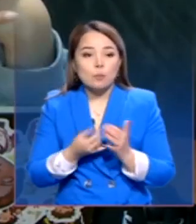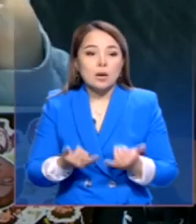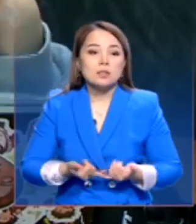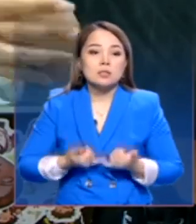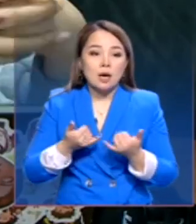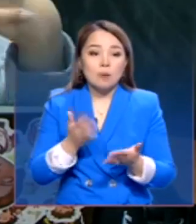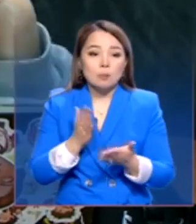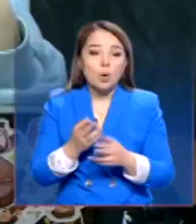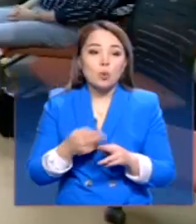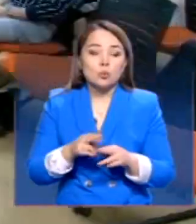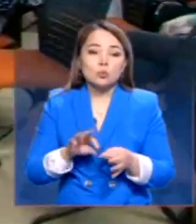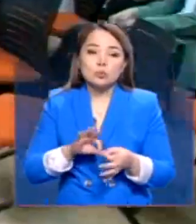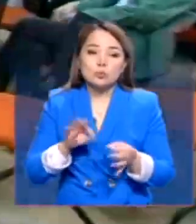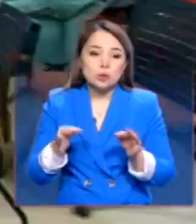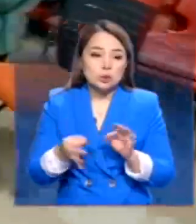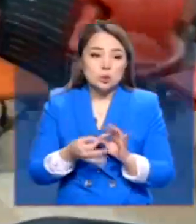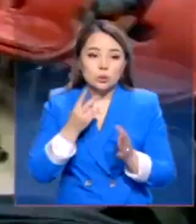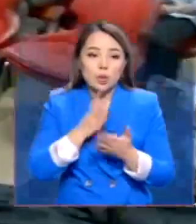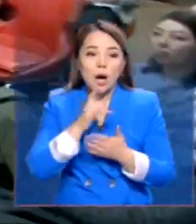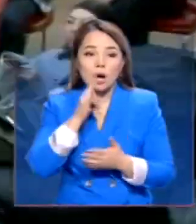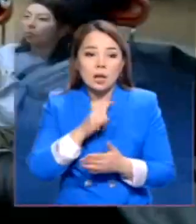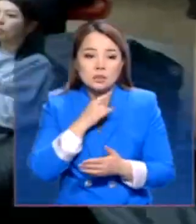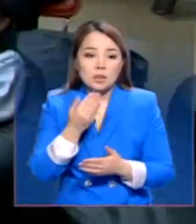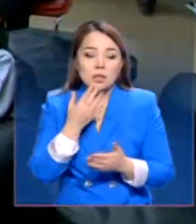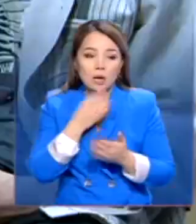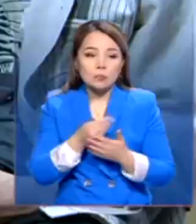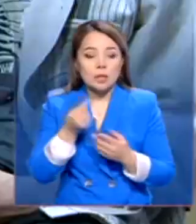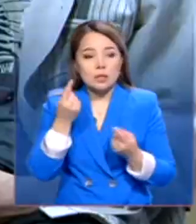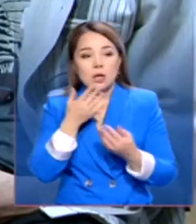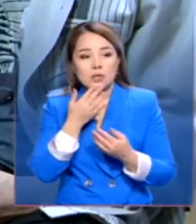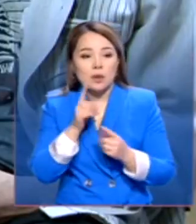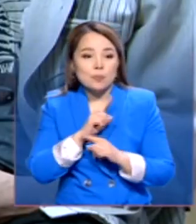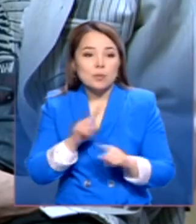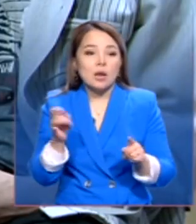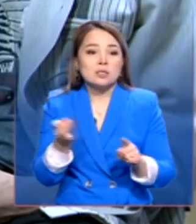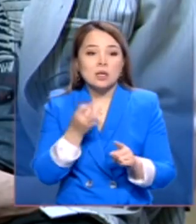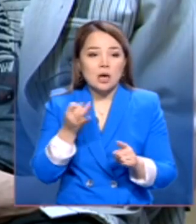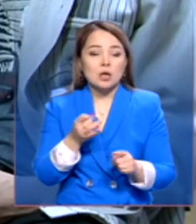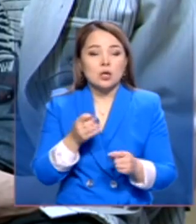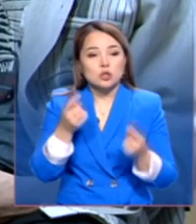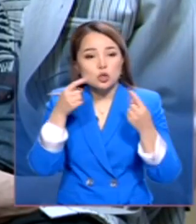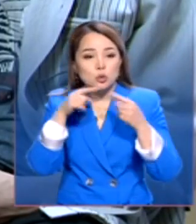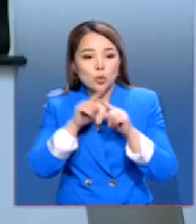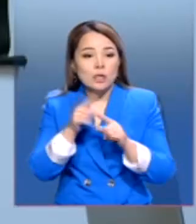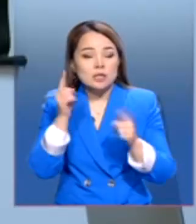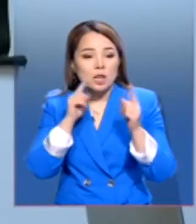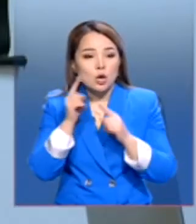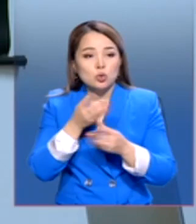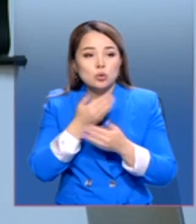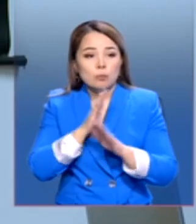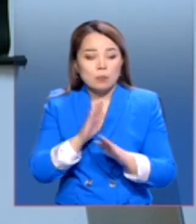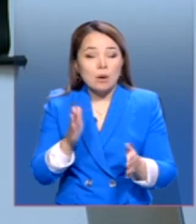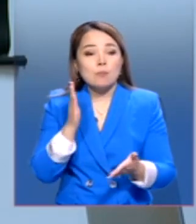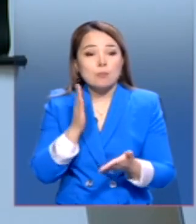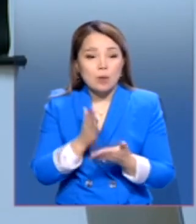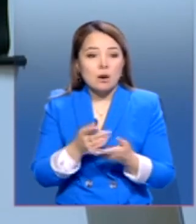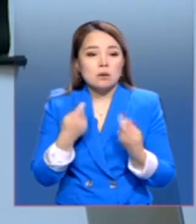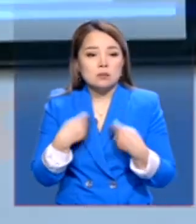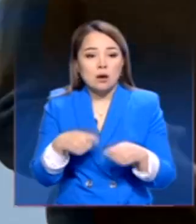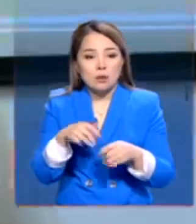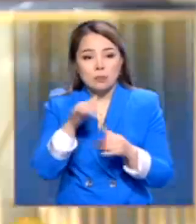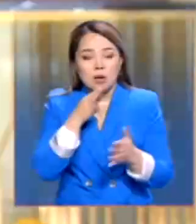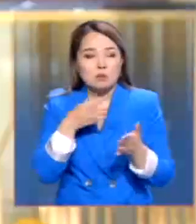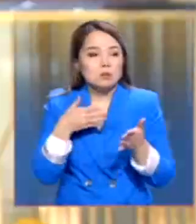келеді. Алайда ол қиын. Демек, Қазақстандағы креативті индустрияның кенже қалуының себебі идеяның жоқтығы емес, бар дүниені сата